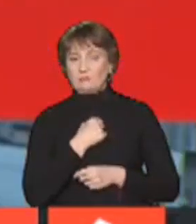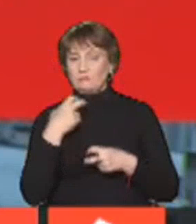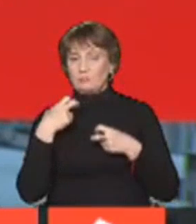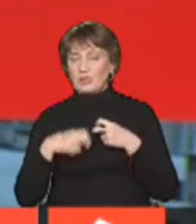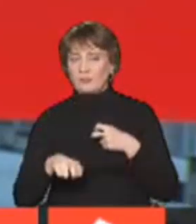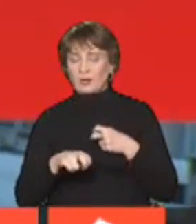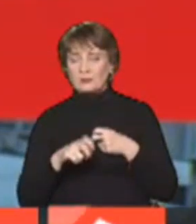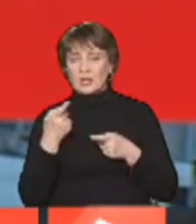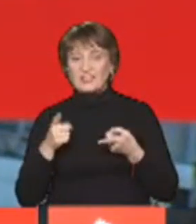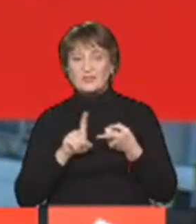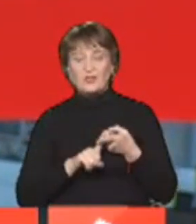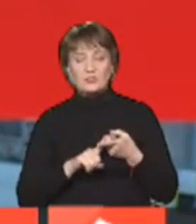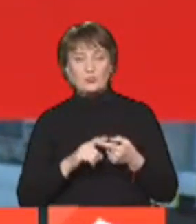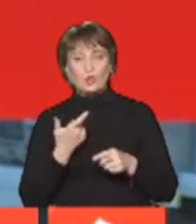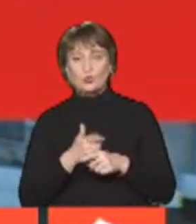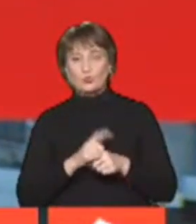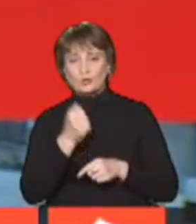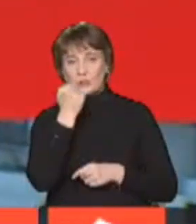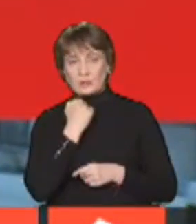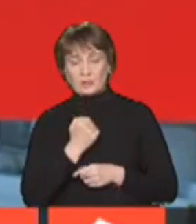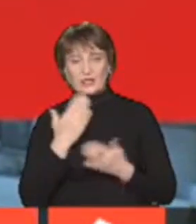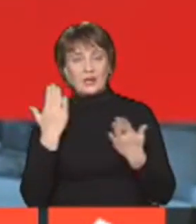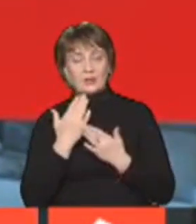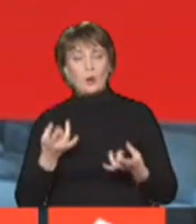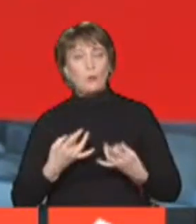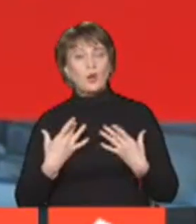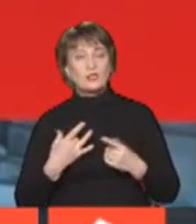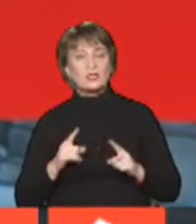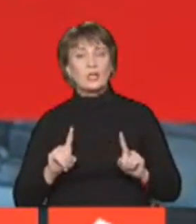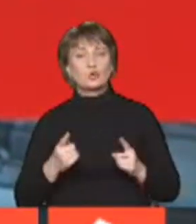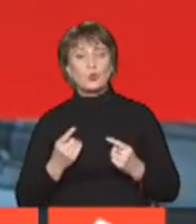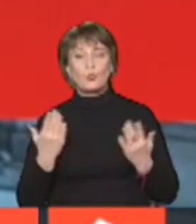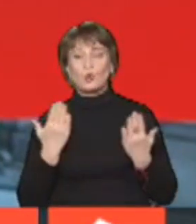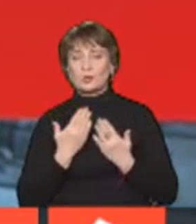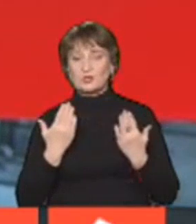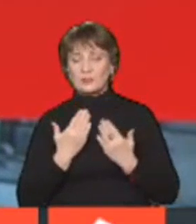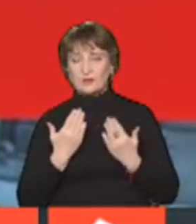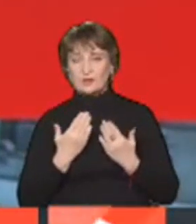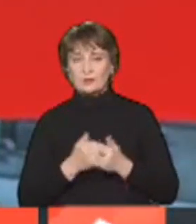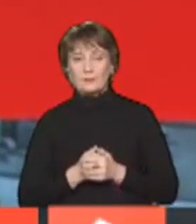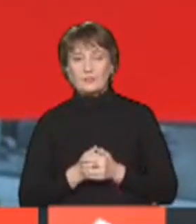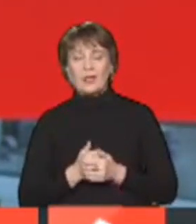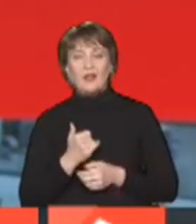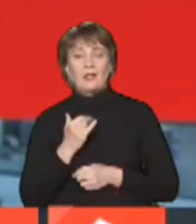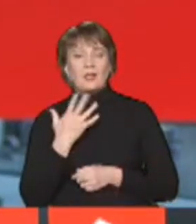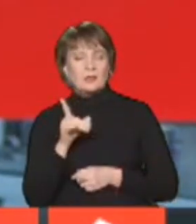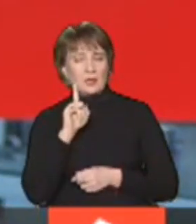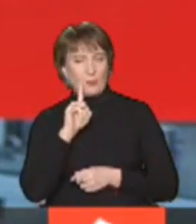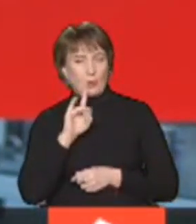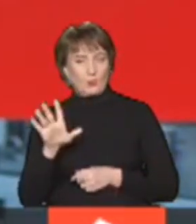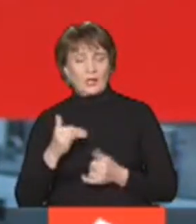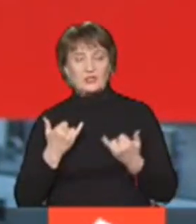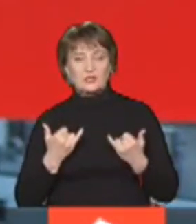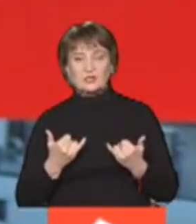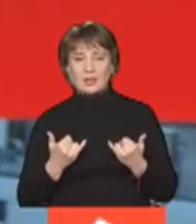зв'язок, але дуже дякуємо. Ярослав Підгора-Гвяздовський, кінокритик, пояснив нам, чому ж серіал «Ферзевий гамбіт» настільки популярний